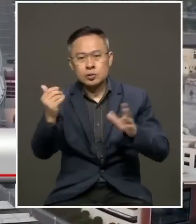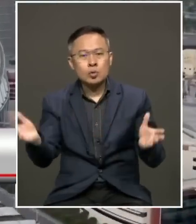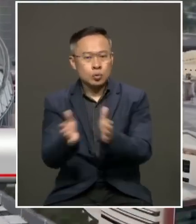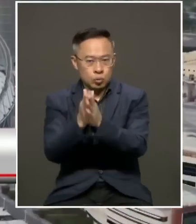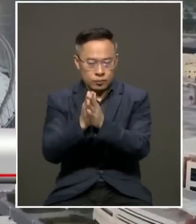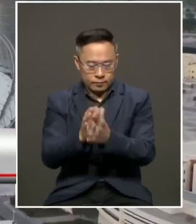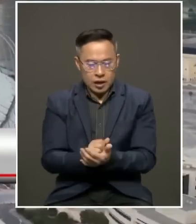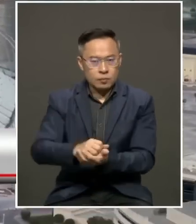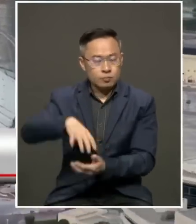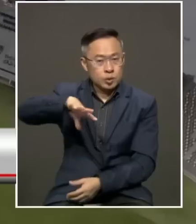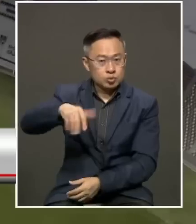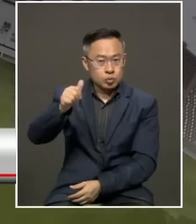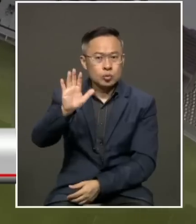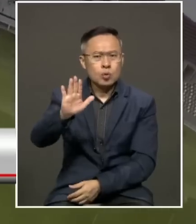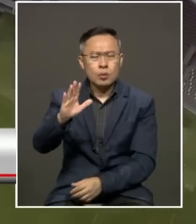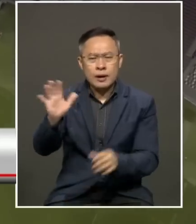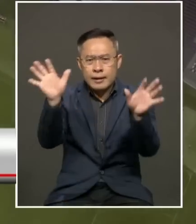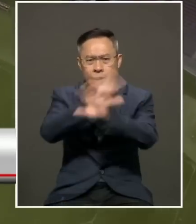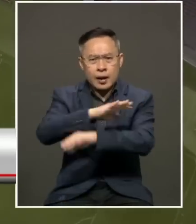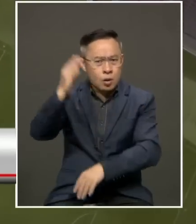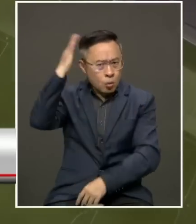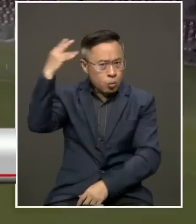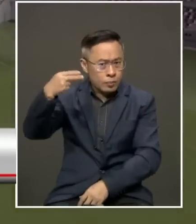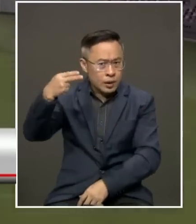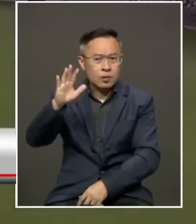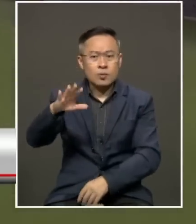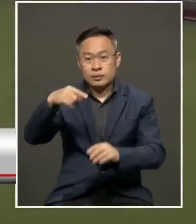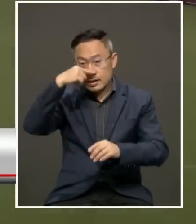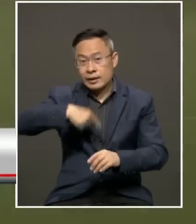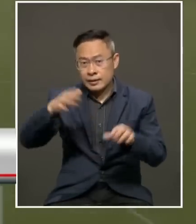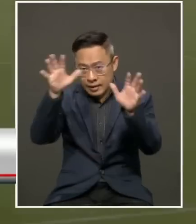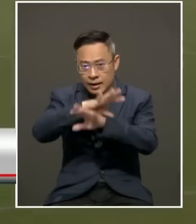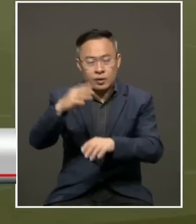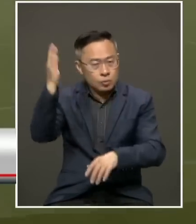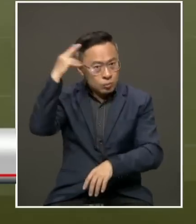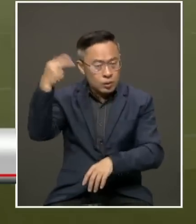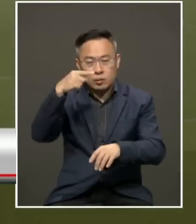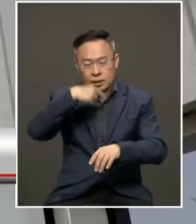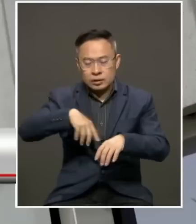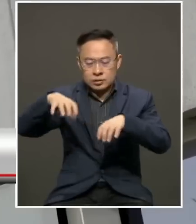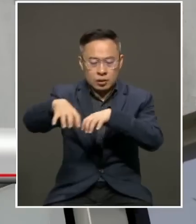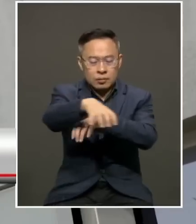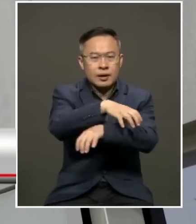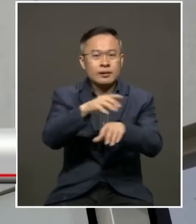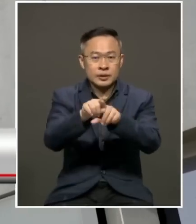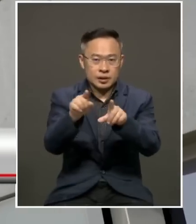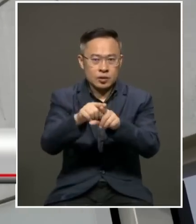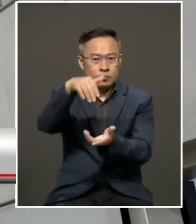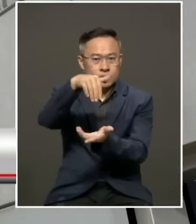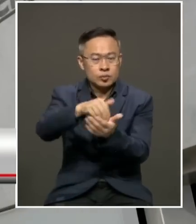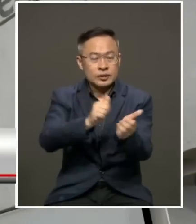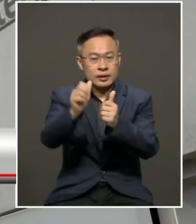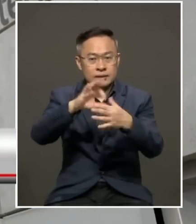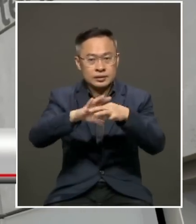ศูนย์รวมคล้ายๆการกีฬาของบ้านเราที่มีราชมังโดยรอบก็จะมีสนามกีฬาประเภทต่างๆเพราะว่าเป็นศูนย์กลางการจัดการแข่งขัน